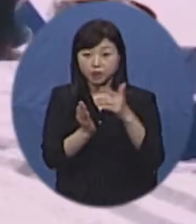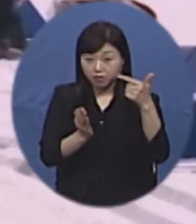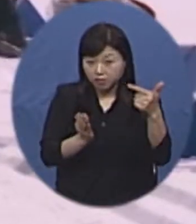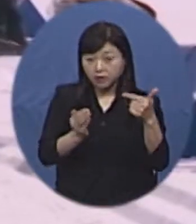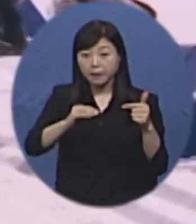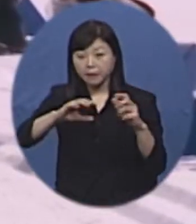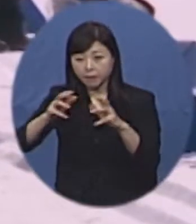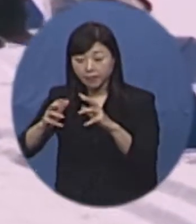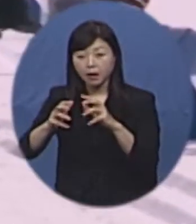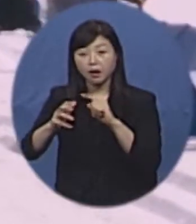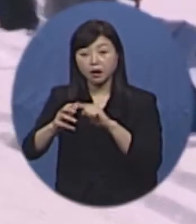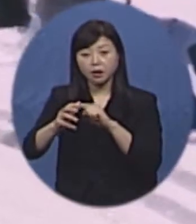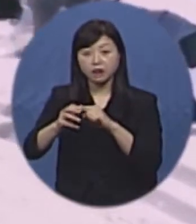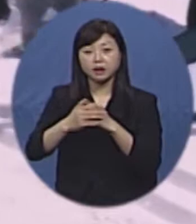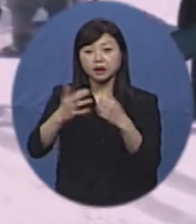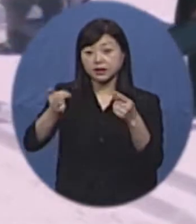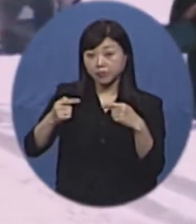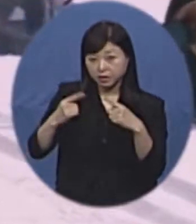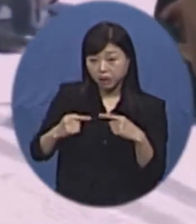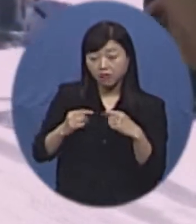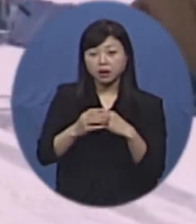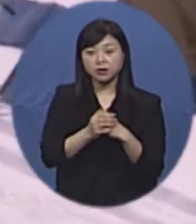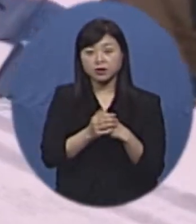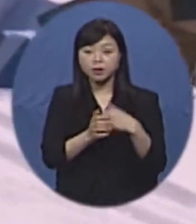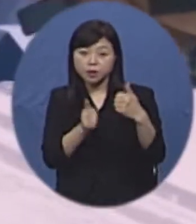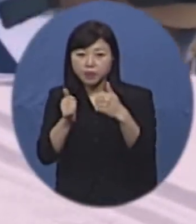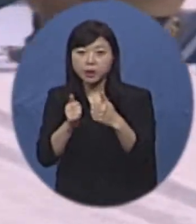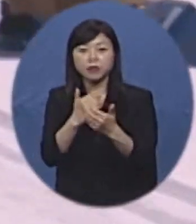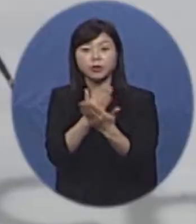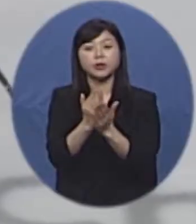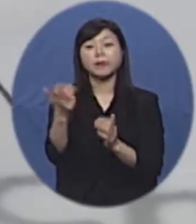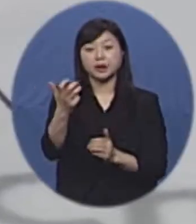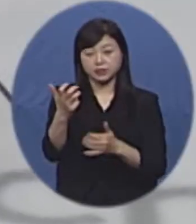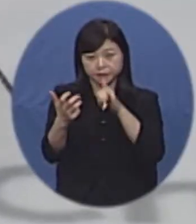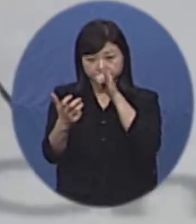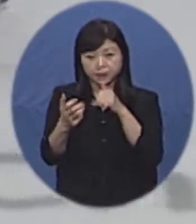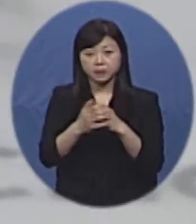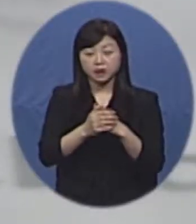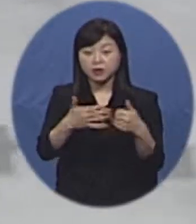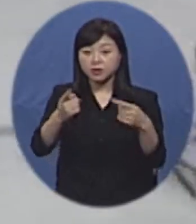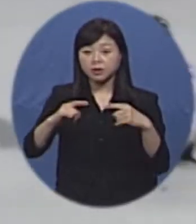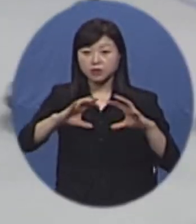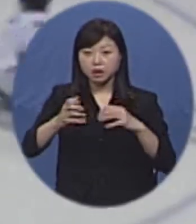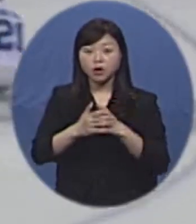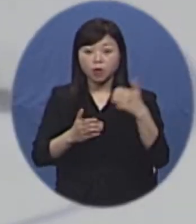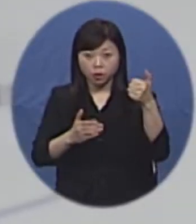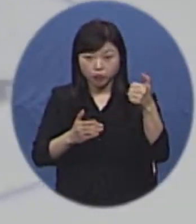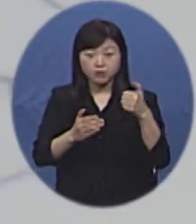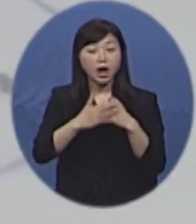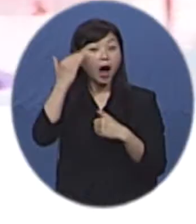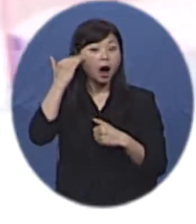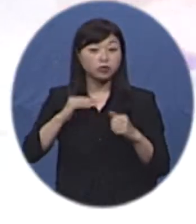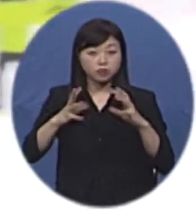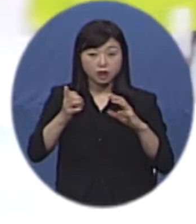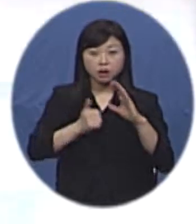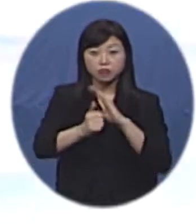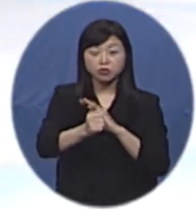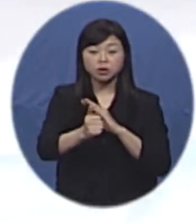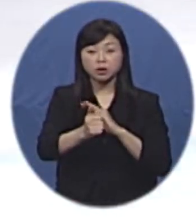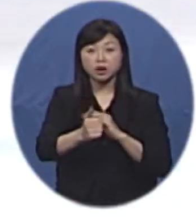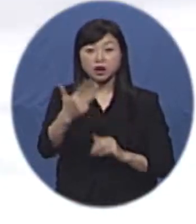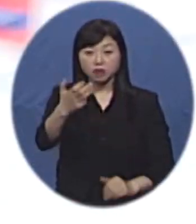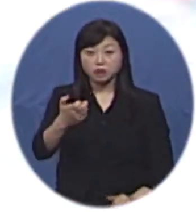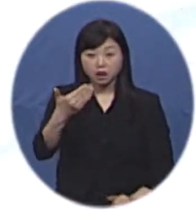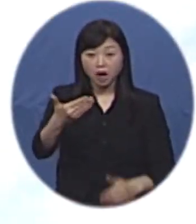펼쳐집니다. 50여 개국 선수단이 출전할 예정이며 우리나라 국가대표 선수 89명도 선수단을